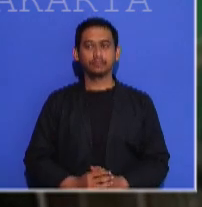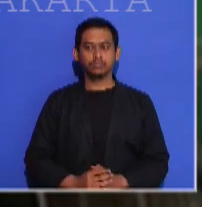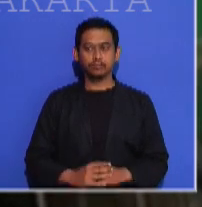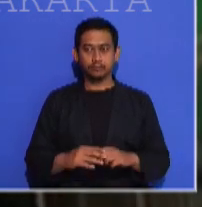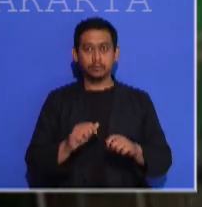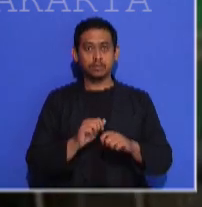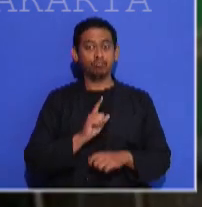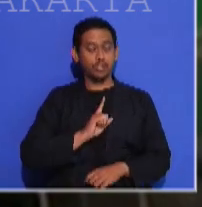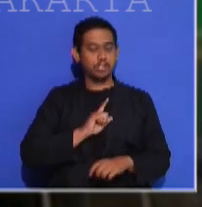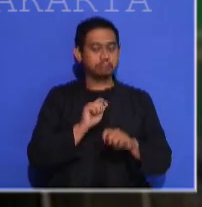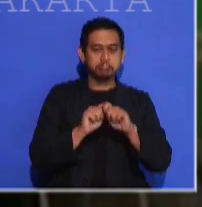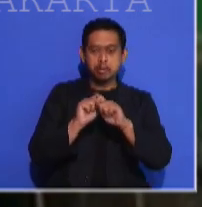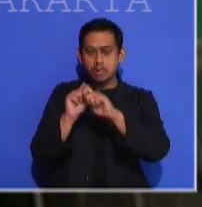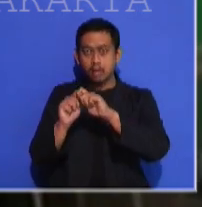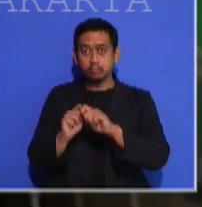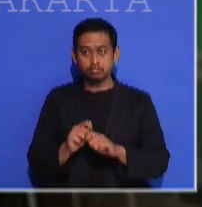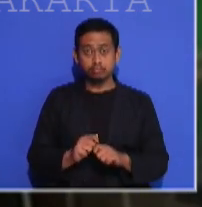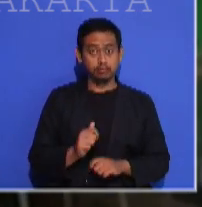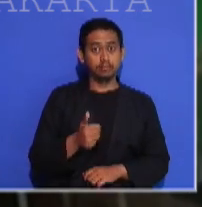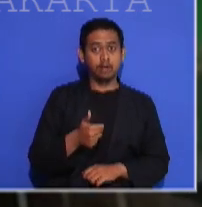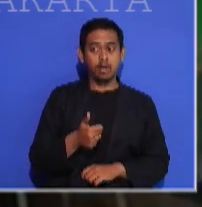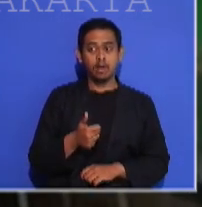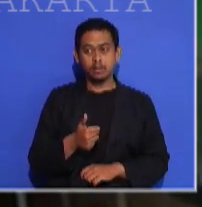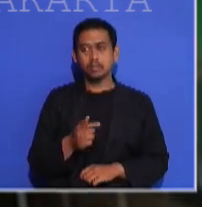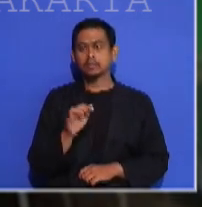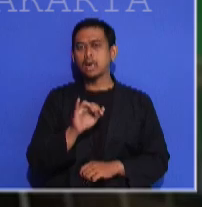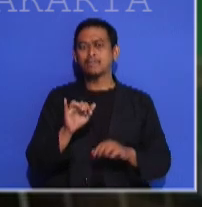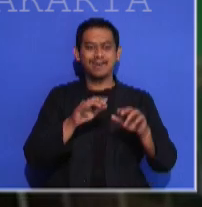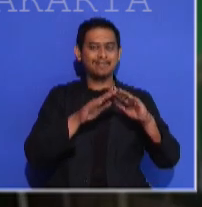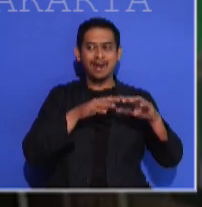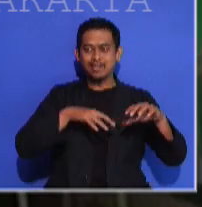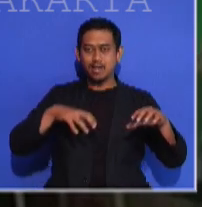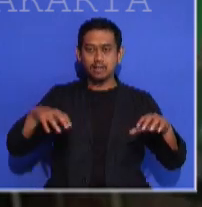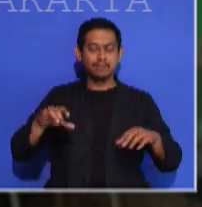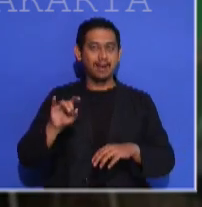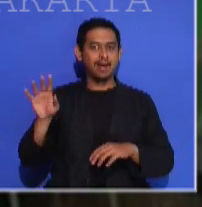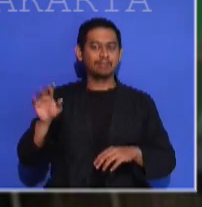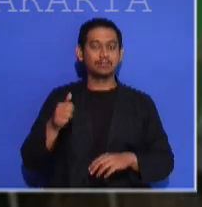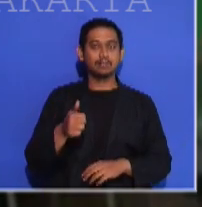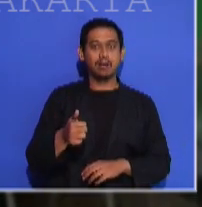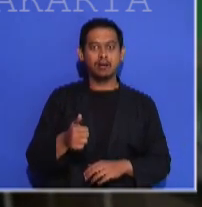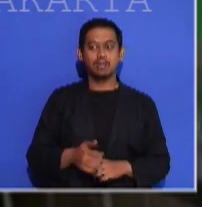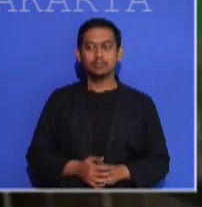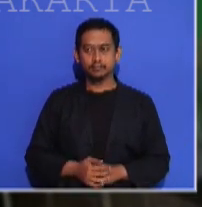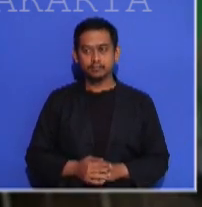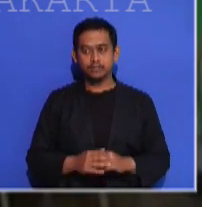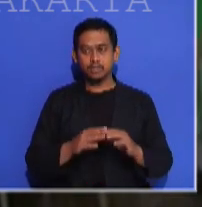Mas. Napa nek kali tetangga-tetangga ngaten. Oh nggih kali tetangga nika. Nek sing ngrajuti kan tangga-tangga